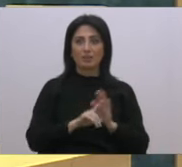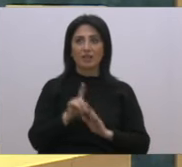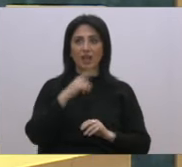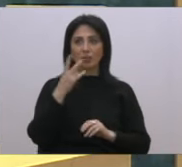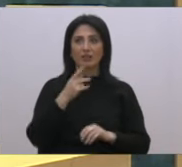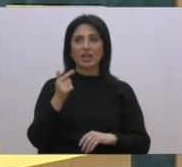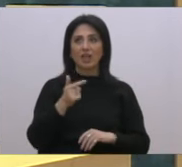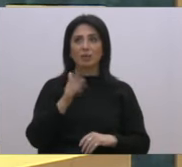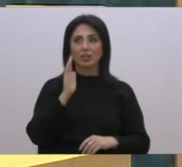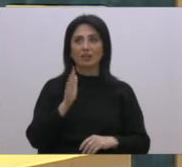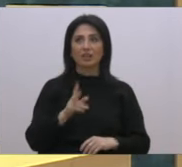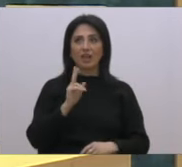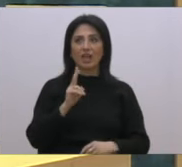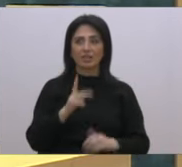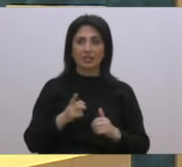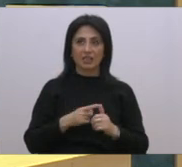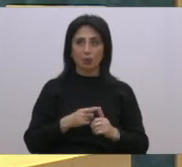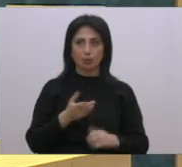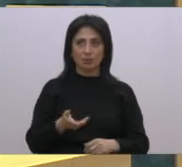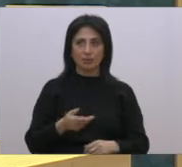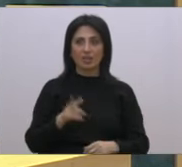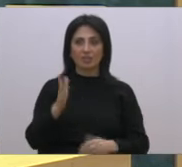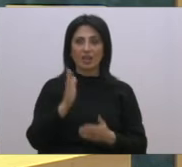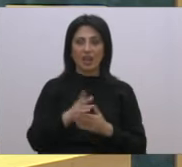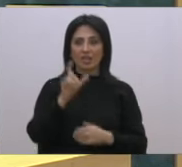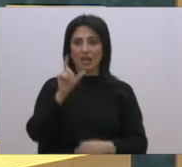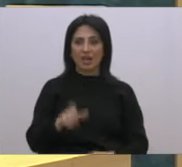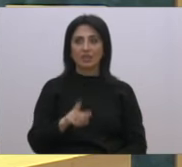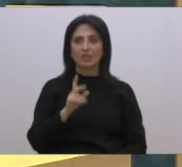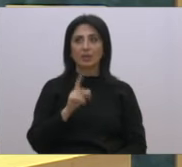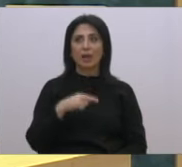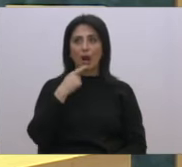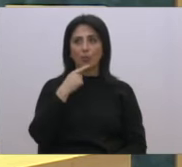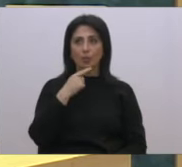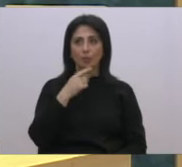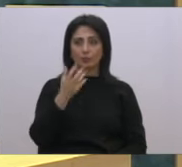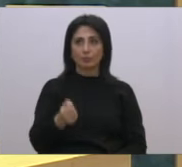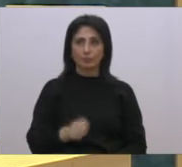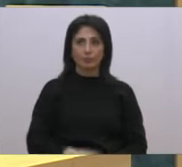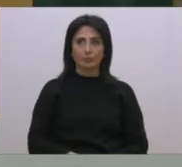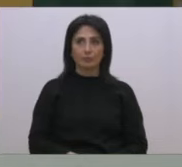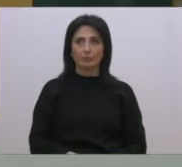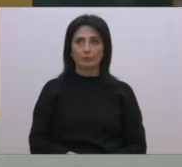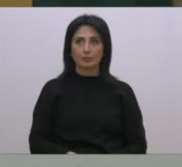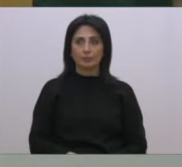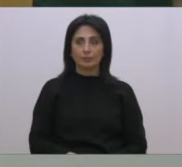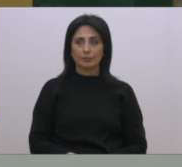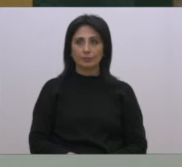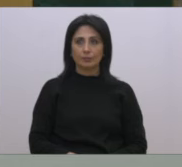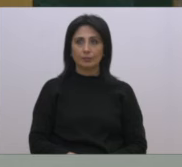უნდა გარანტირებული გვექნება კანდიდატის სტატუსი, და თქვენ ხართ კაცი, რომელიც ამბობდა